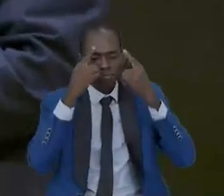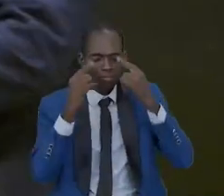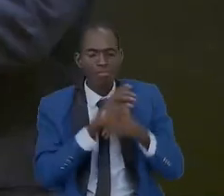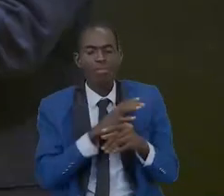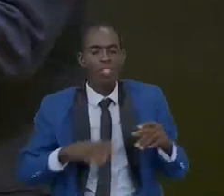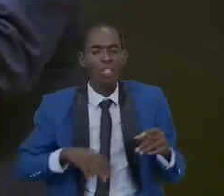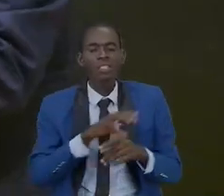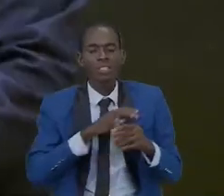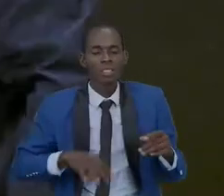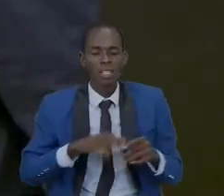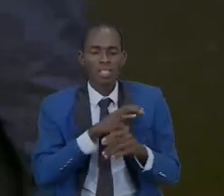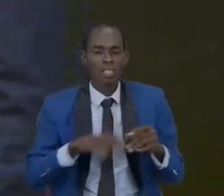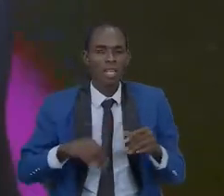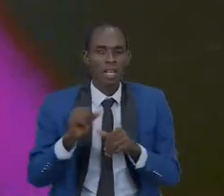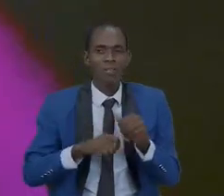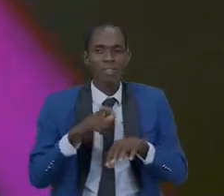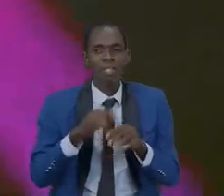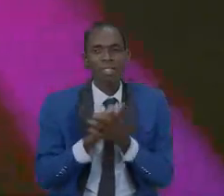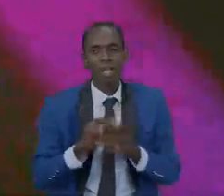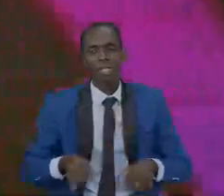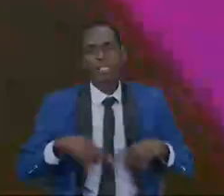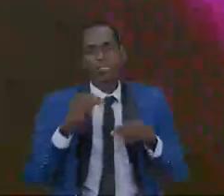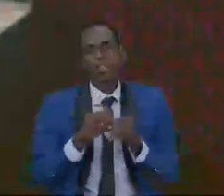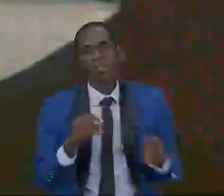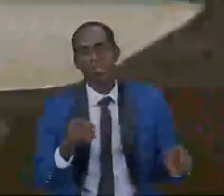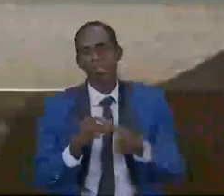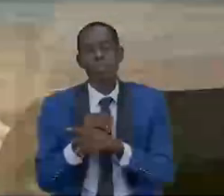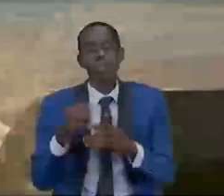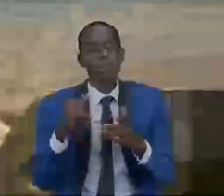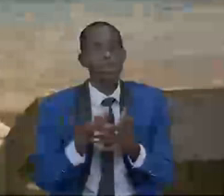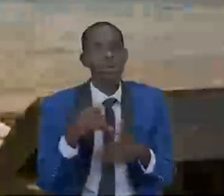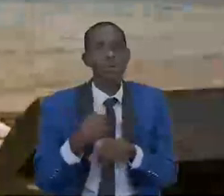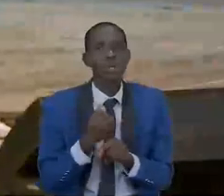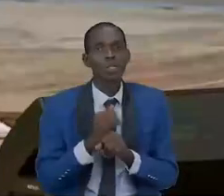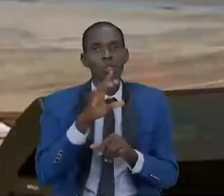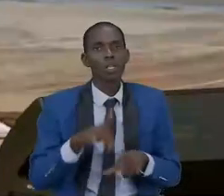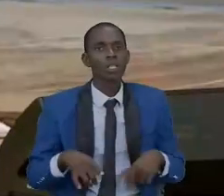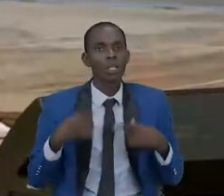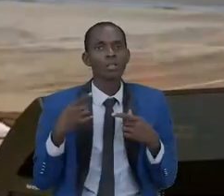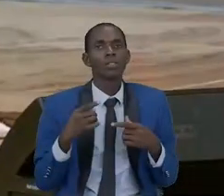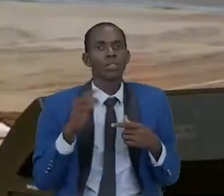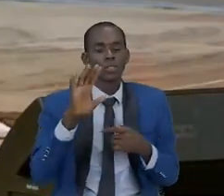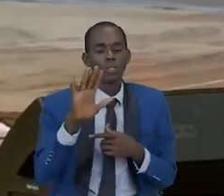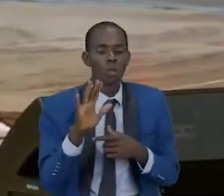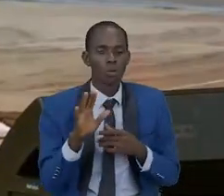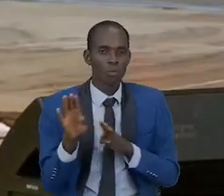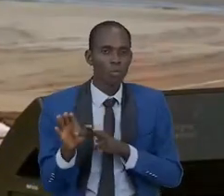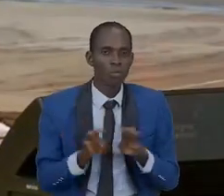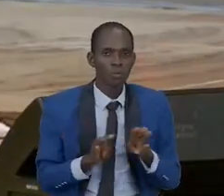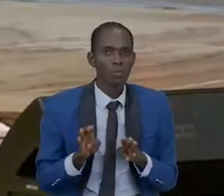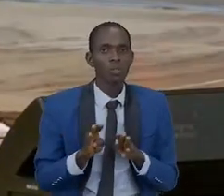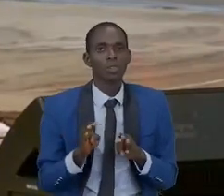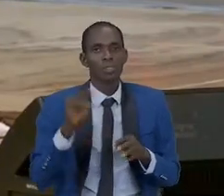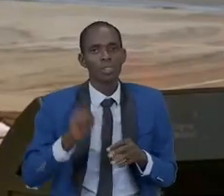temps qui vit en vous maintenant que cela rend votre vie votre comportement votre style de vie